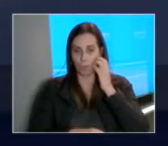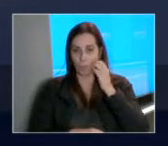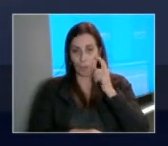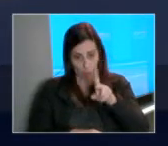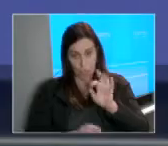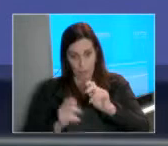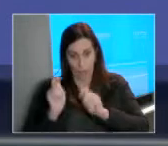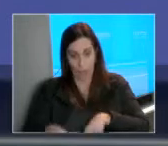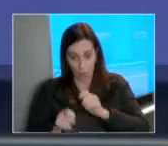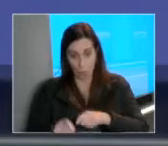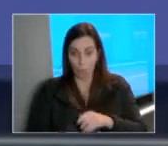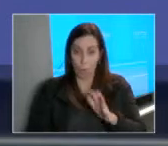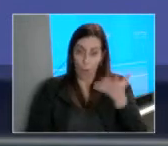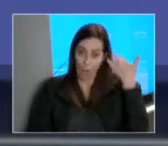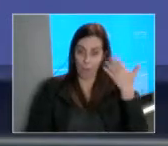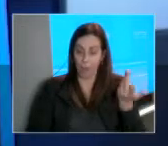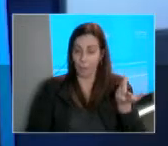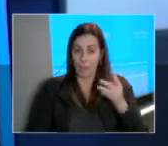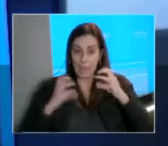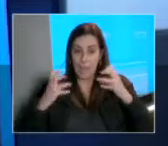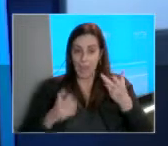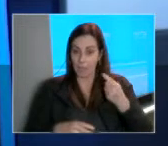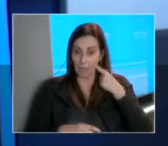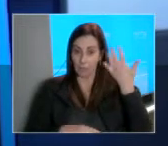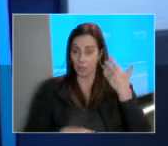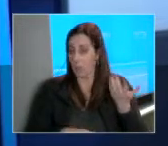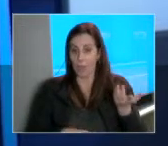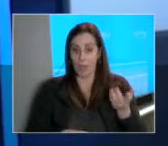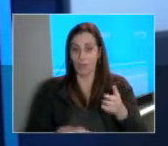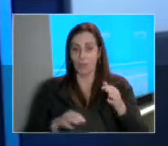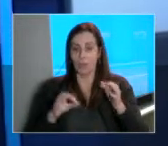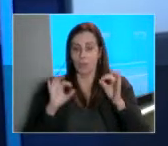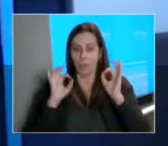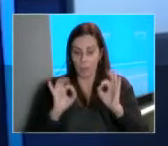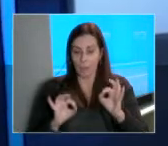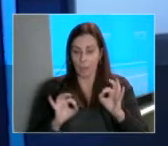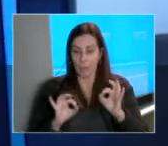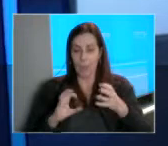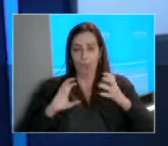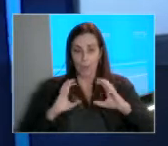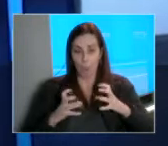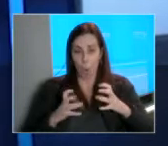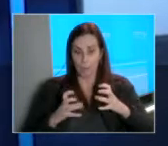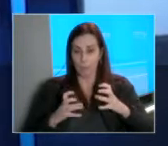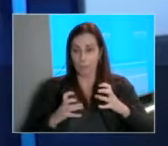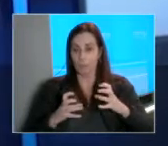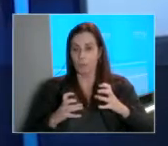יש שם חקלאות? אולי היה פעם טירס, לא יודעת, ראיתי שם פעם. אבל okay. בעצם הקיבוץ